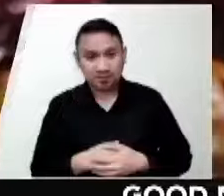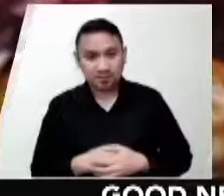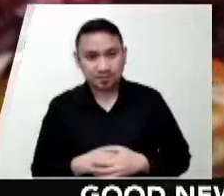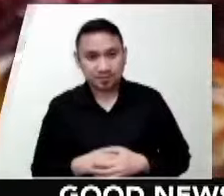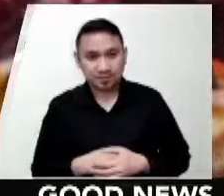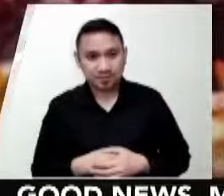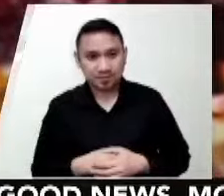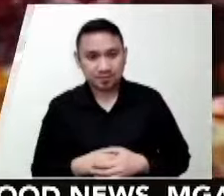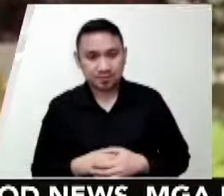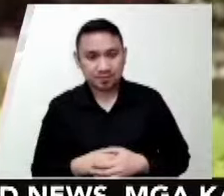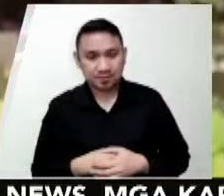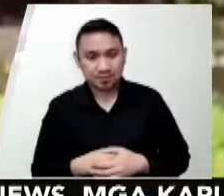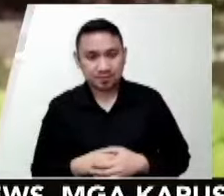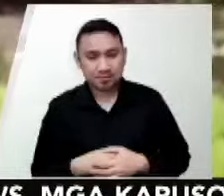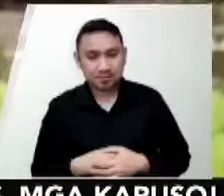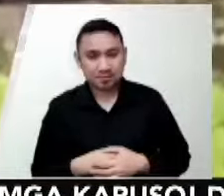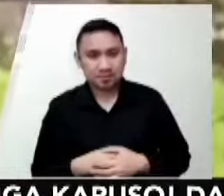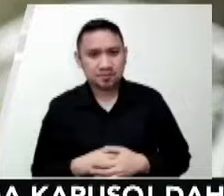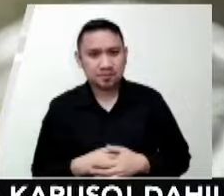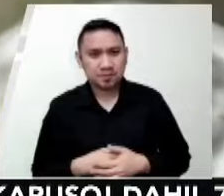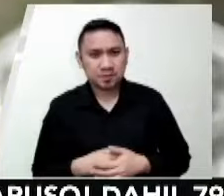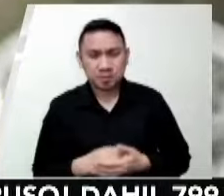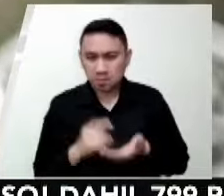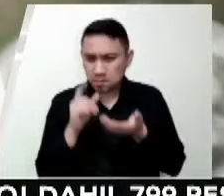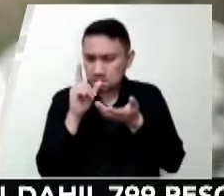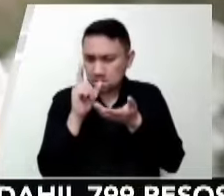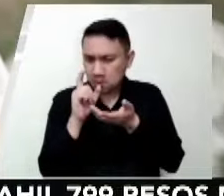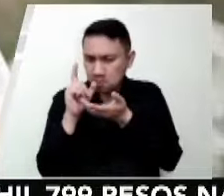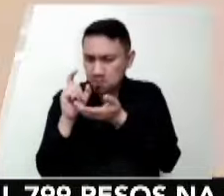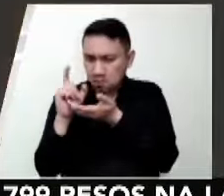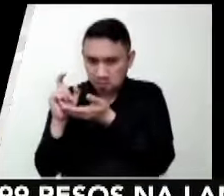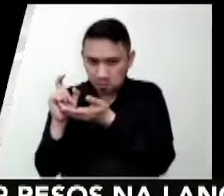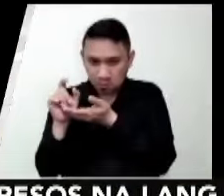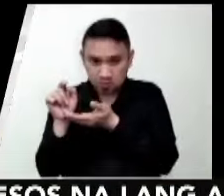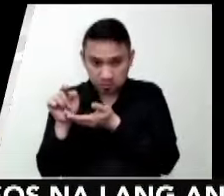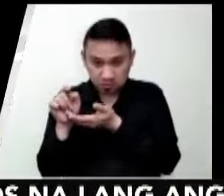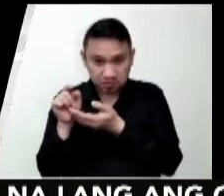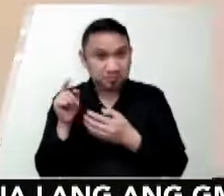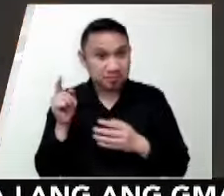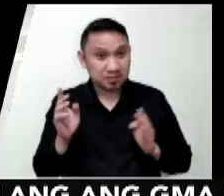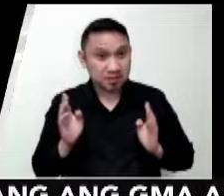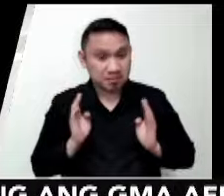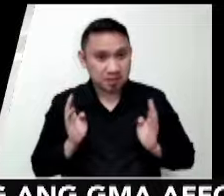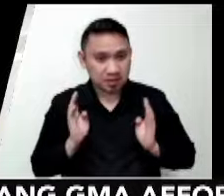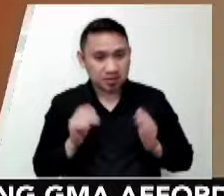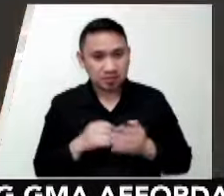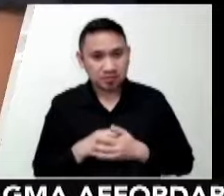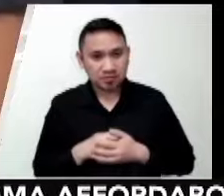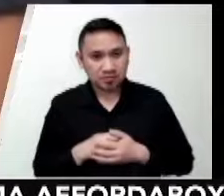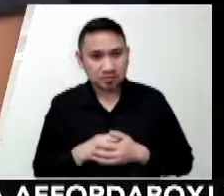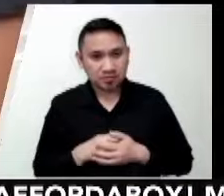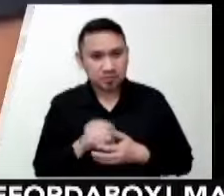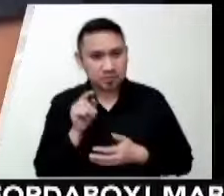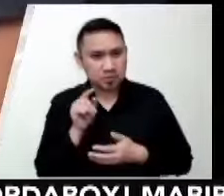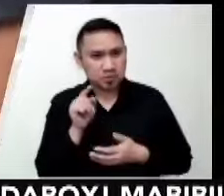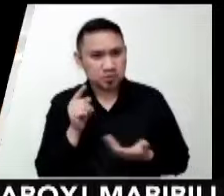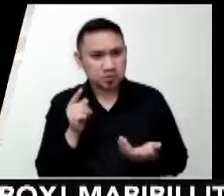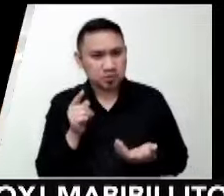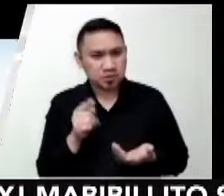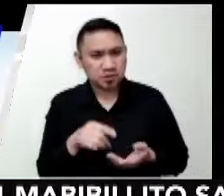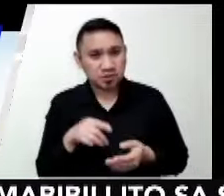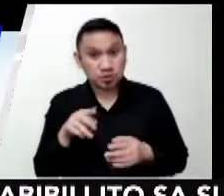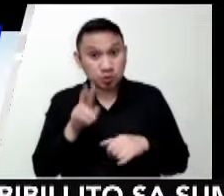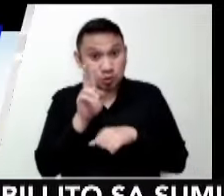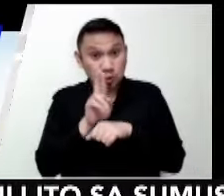Sa dinami-rami na naging photoshoot ng content creator mula Baguio na si Sharain, isa raw ito sa pinaka-picture perfect. Ang camera kasing ginamit